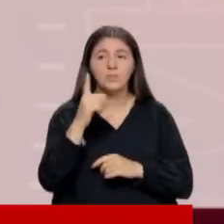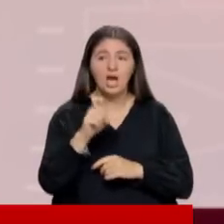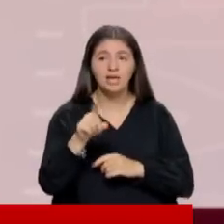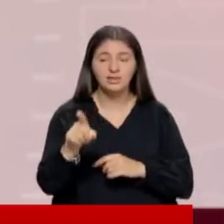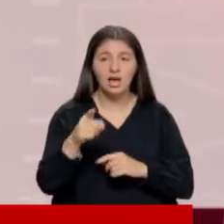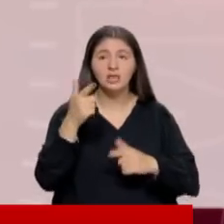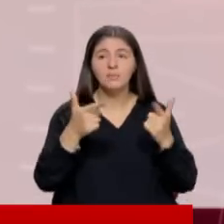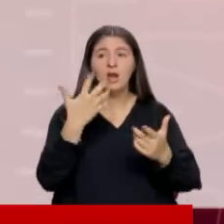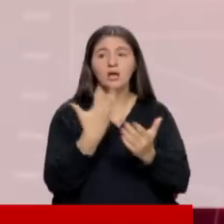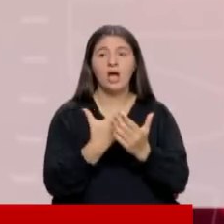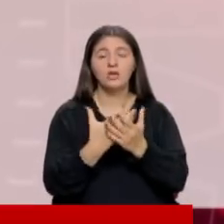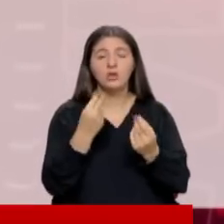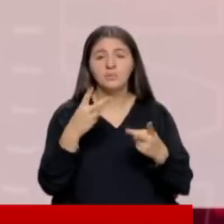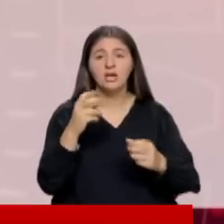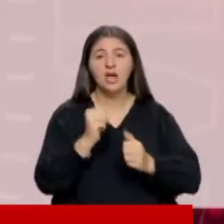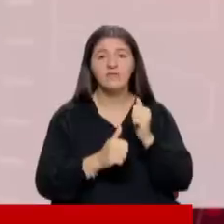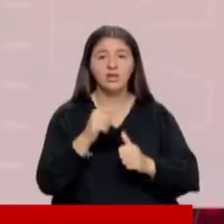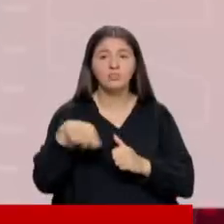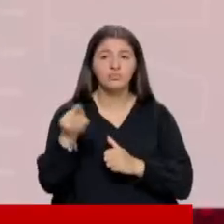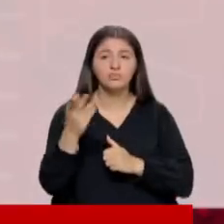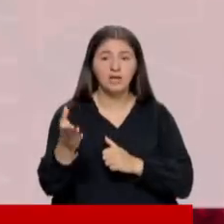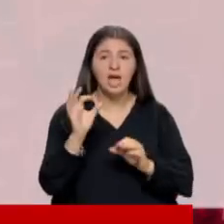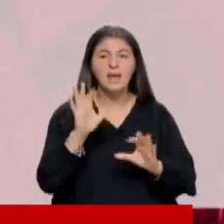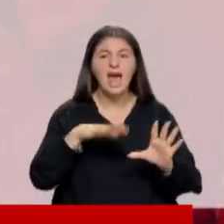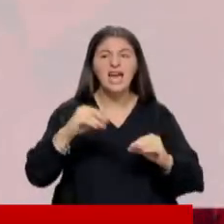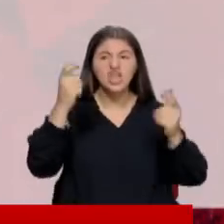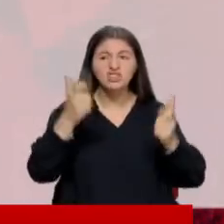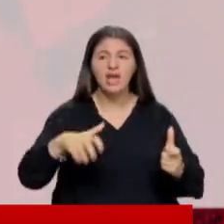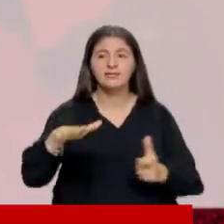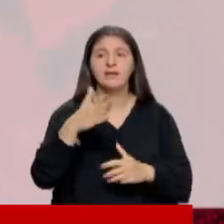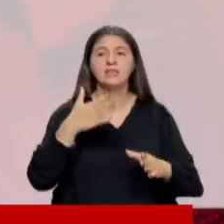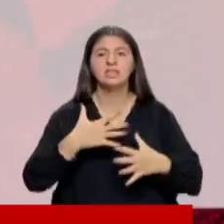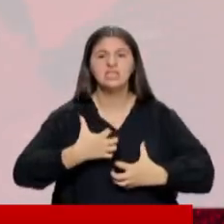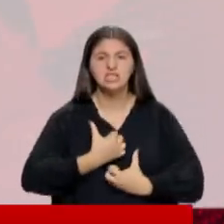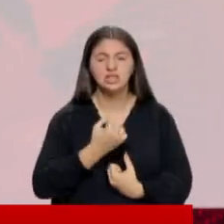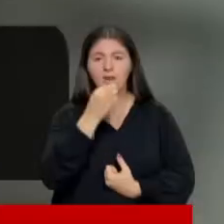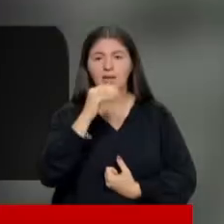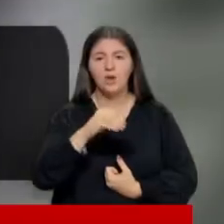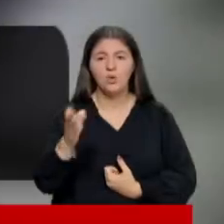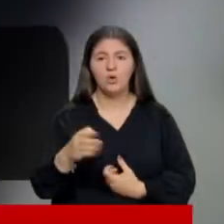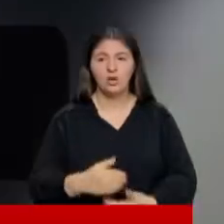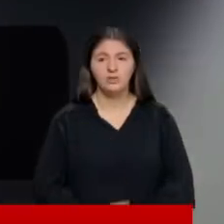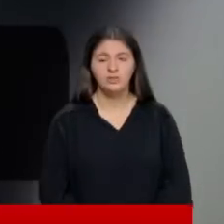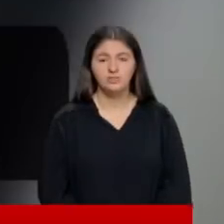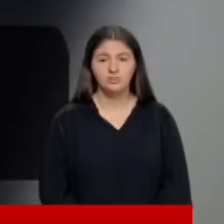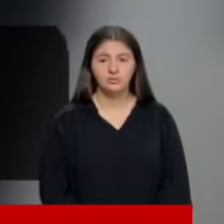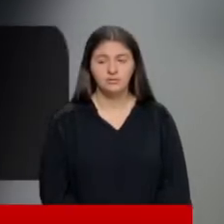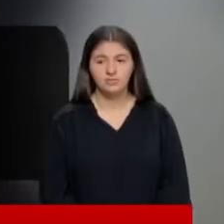bir ayda kameraların kaydedebildiği kavgalar Bunlar hemen Her şehirden gerginlik haberi geliyor